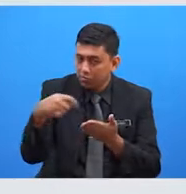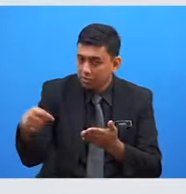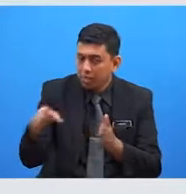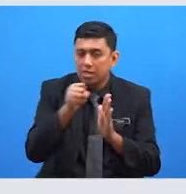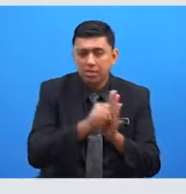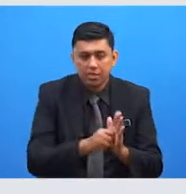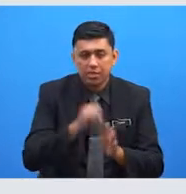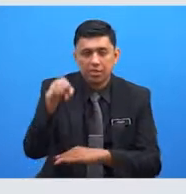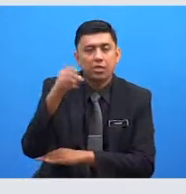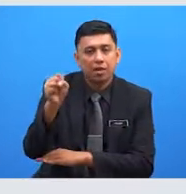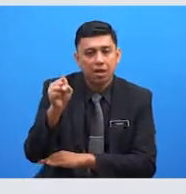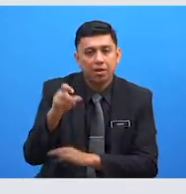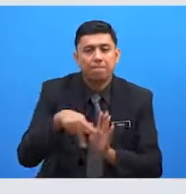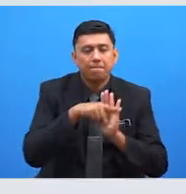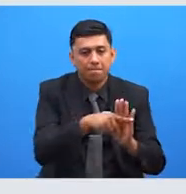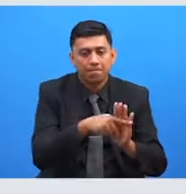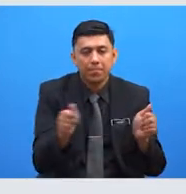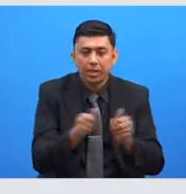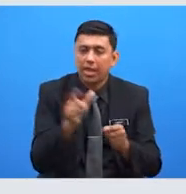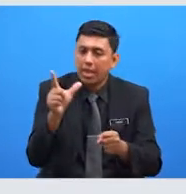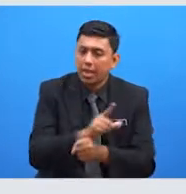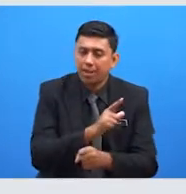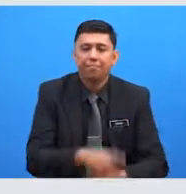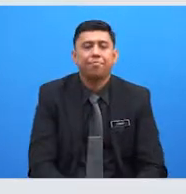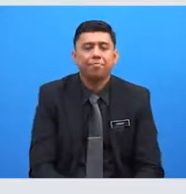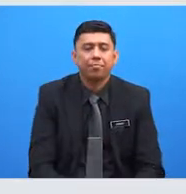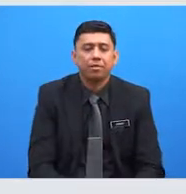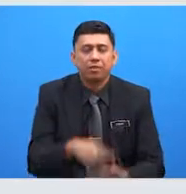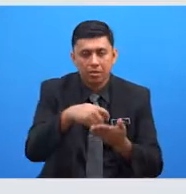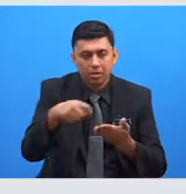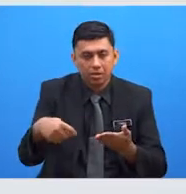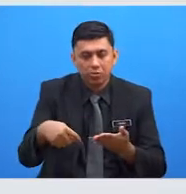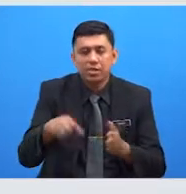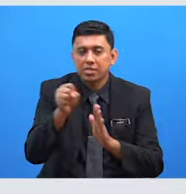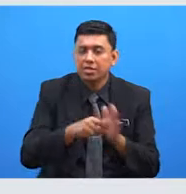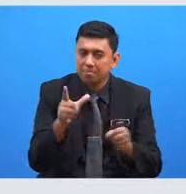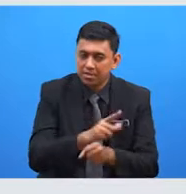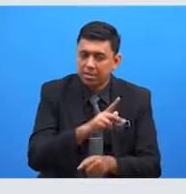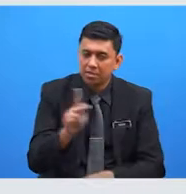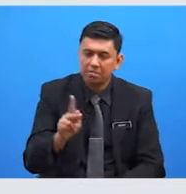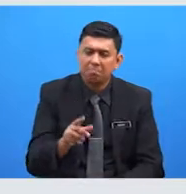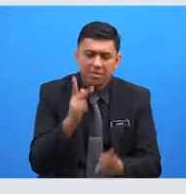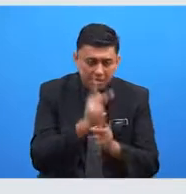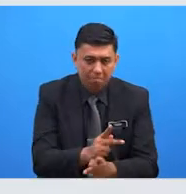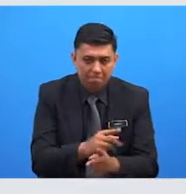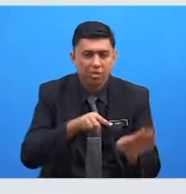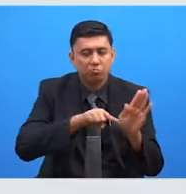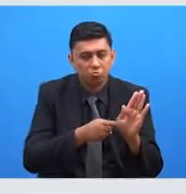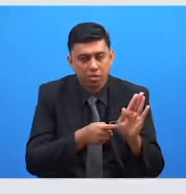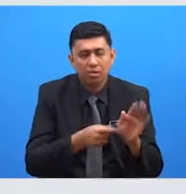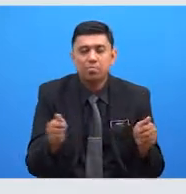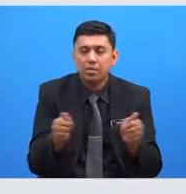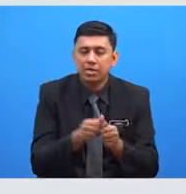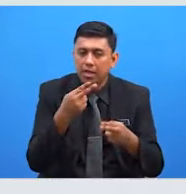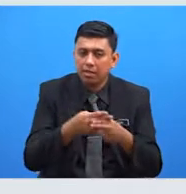JavaScript yang dipaparkan dengan lengkap. Tulis selengkapnya dan simpan semula fail anda